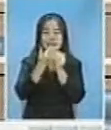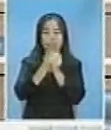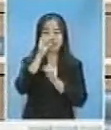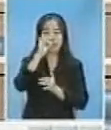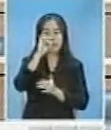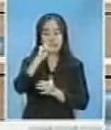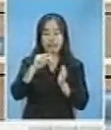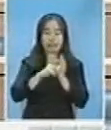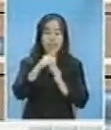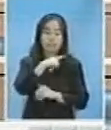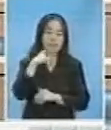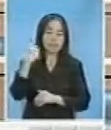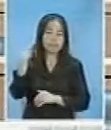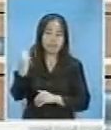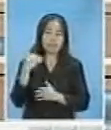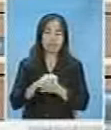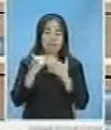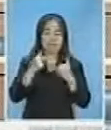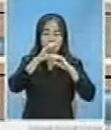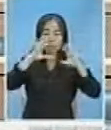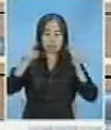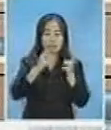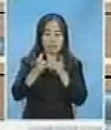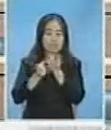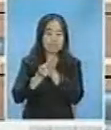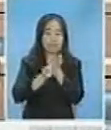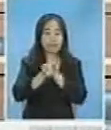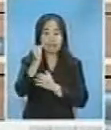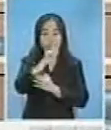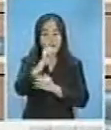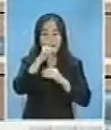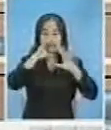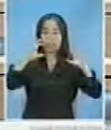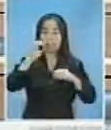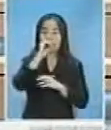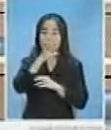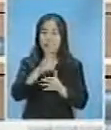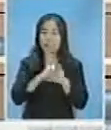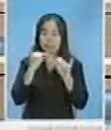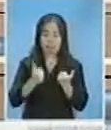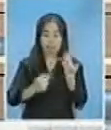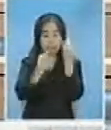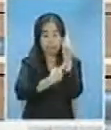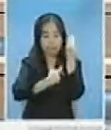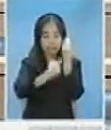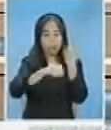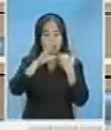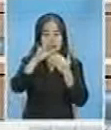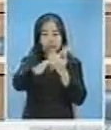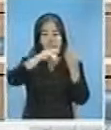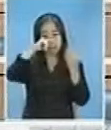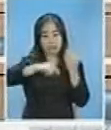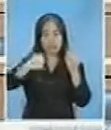นรัฐบาลแก้ยังไงครับช่วงนั้นครับรัฐบาลบอกว่ายางในประเทศไทยอ่ะครับมีประ